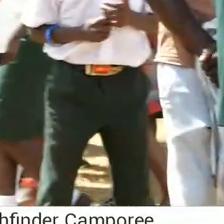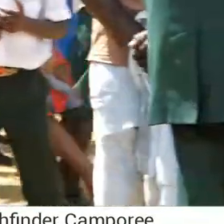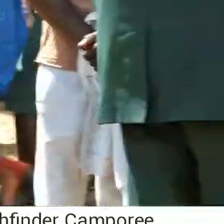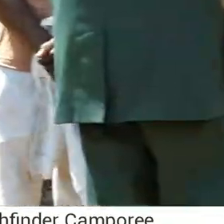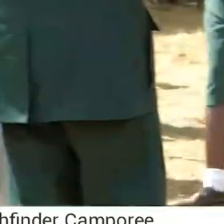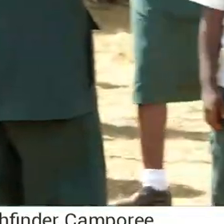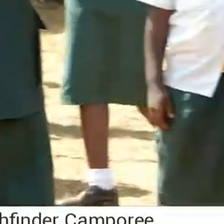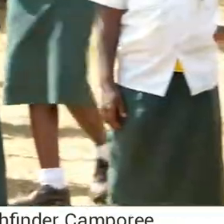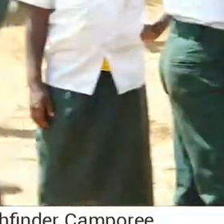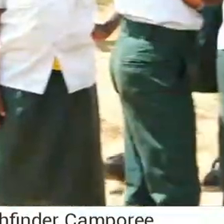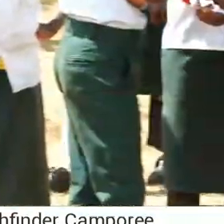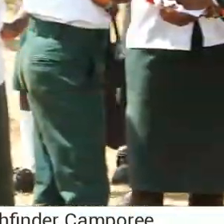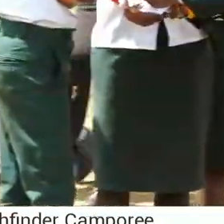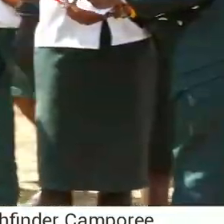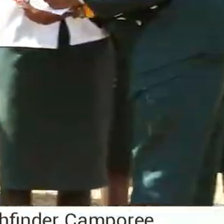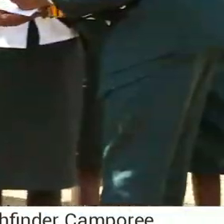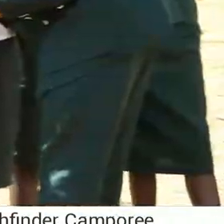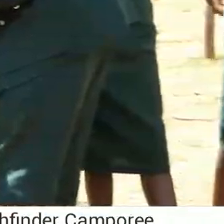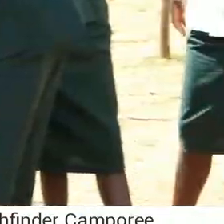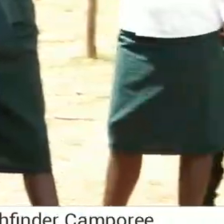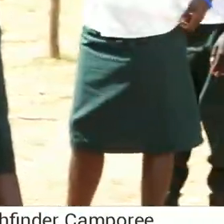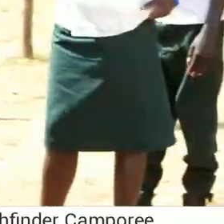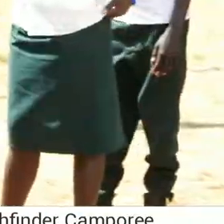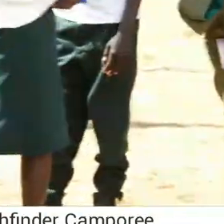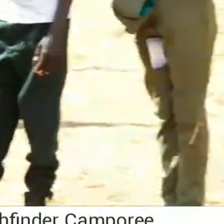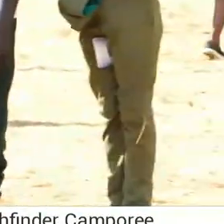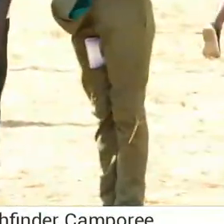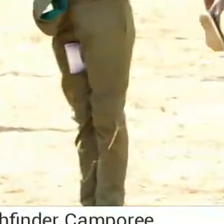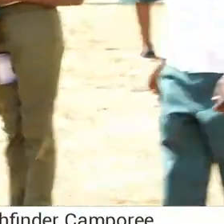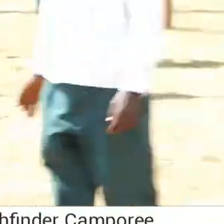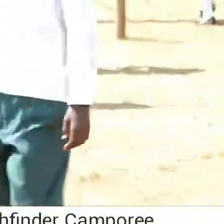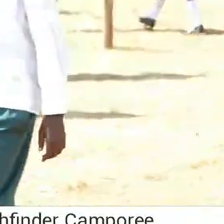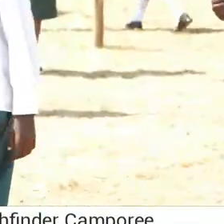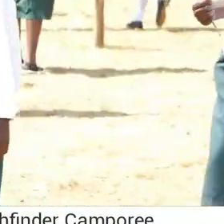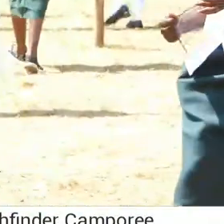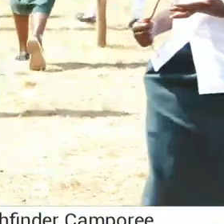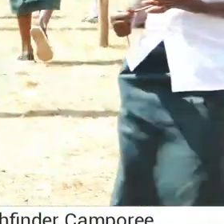Aya, Steven Ganai, Steven Ganai unatafutwa. Inda